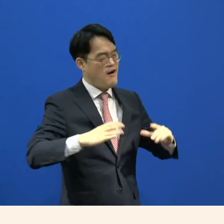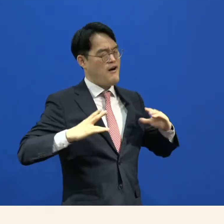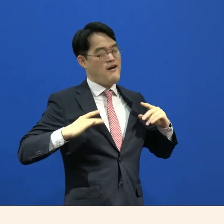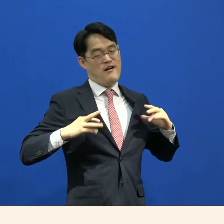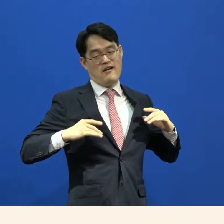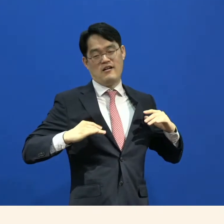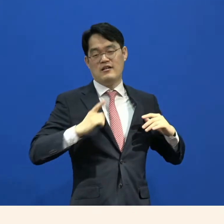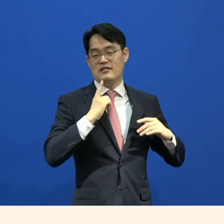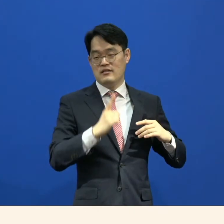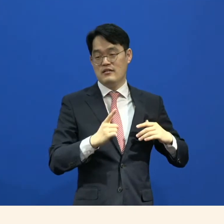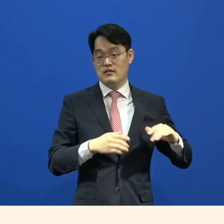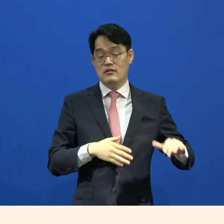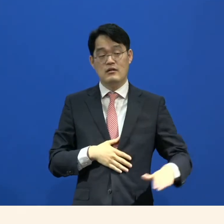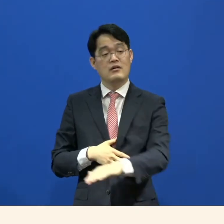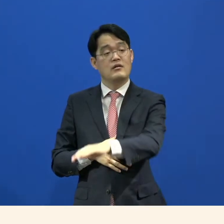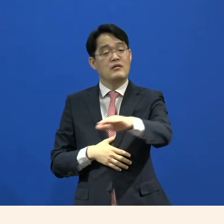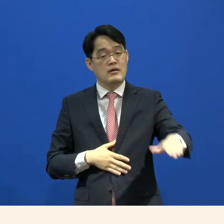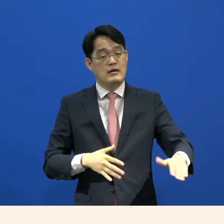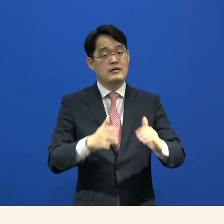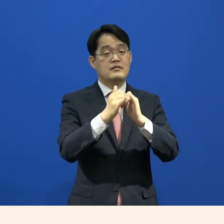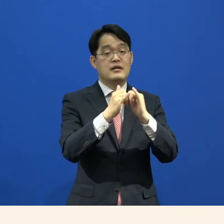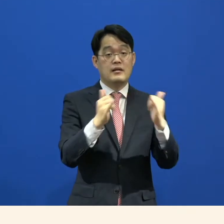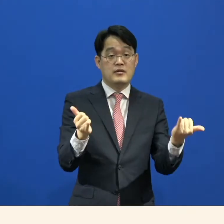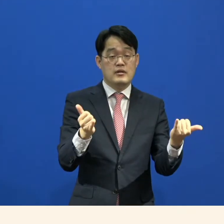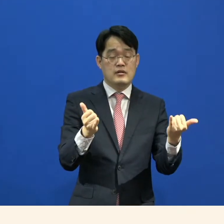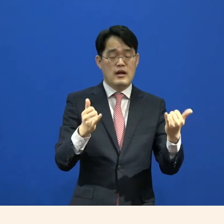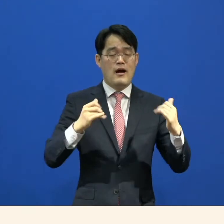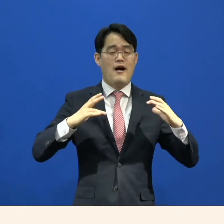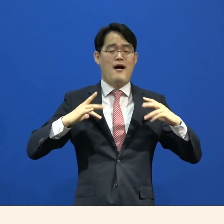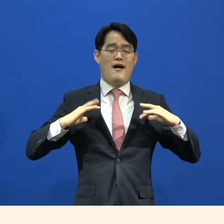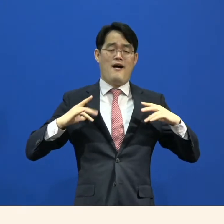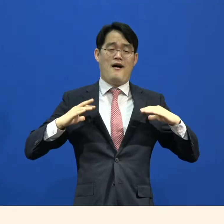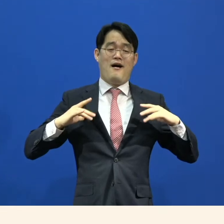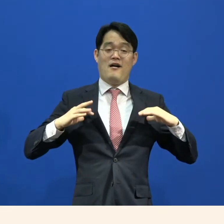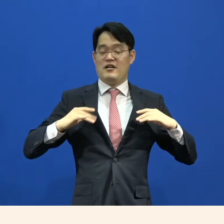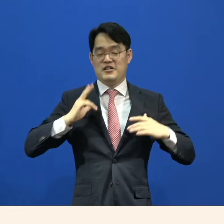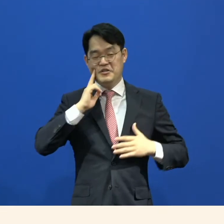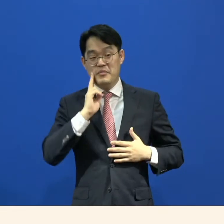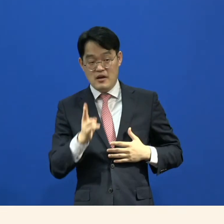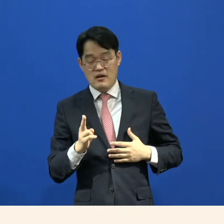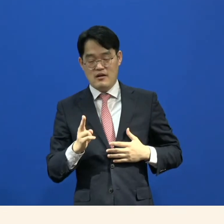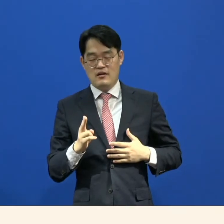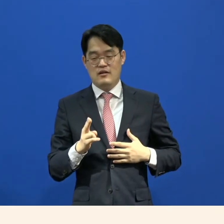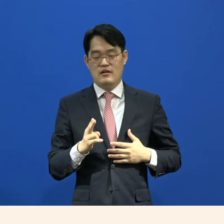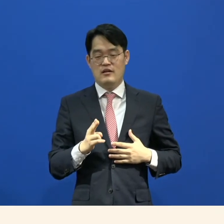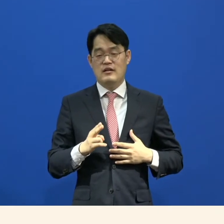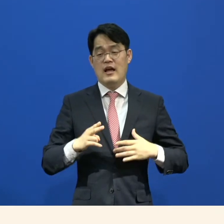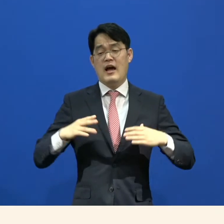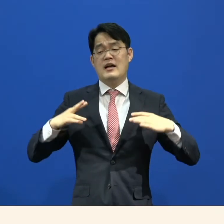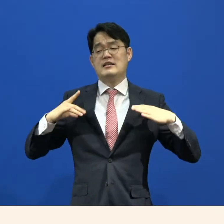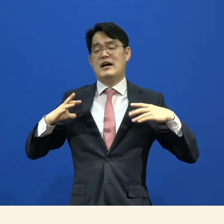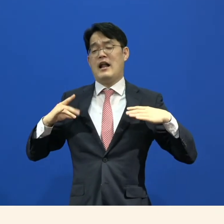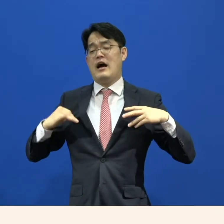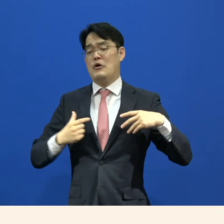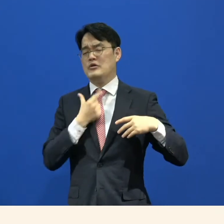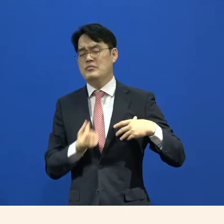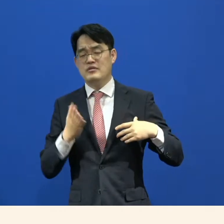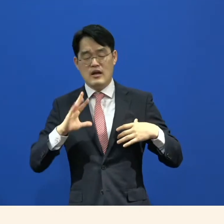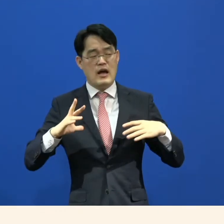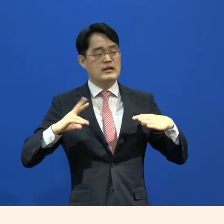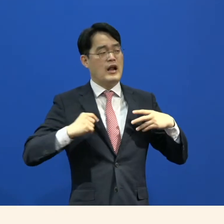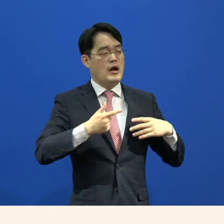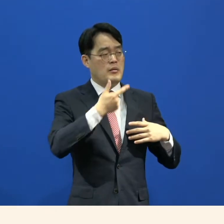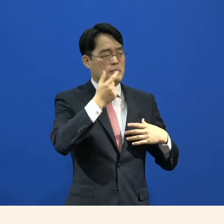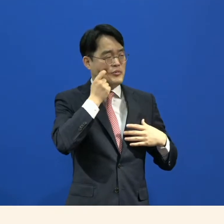기회만 되면 우리는 자랑을 하려고 하죠. 자랑할 것이 있는데 자랑하지 않으면 그것이 어떻게 되죠? 병이 된다.